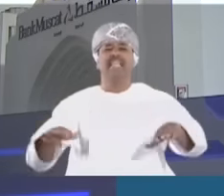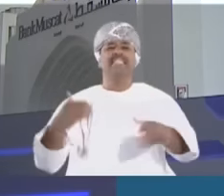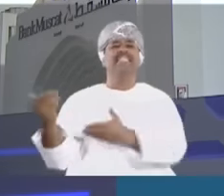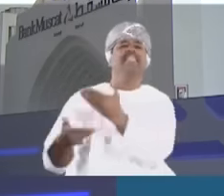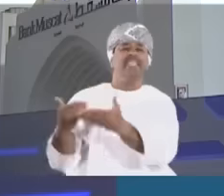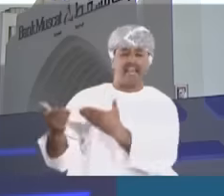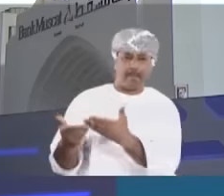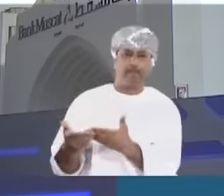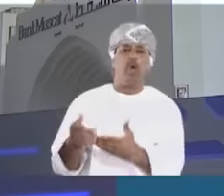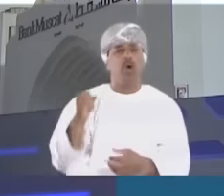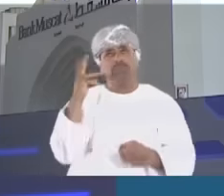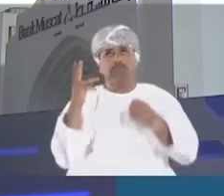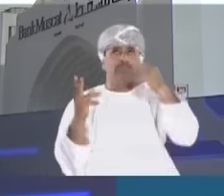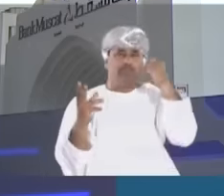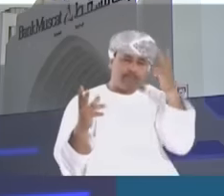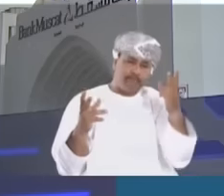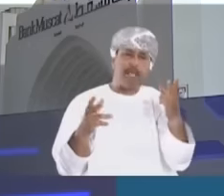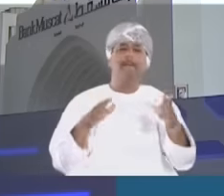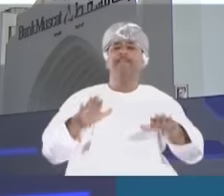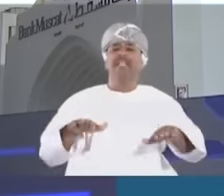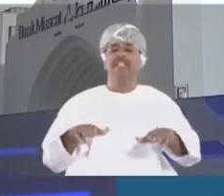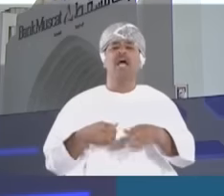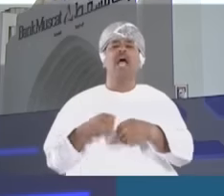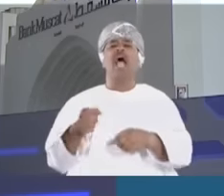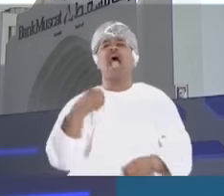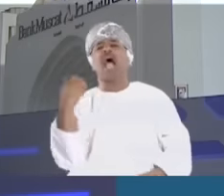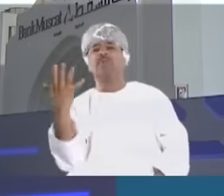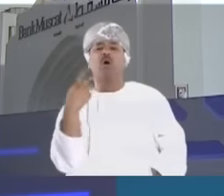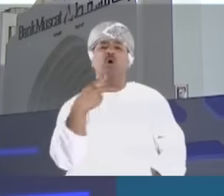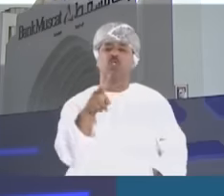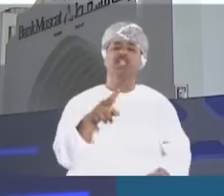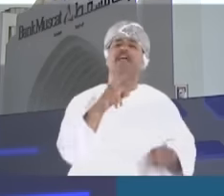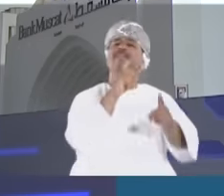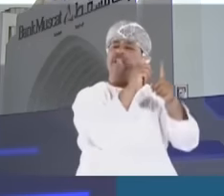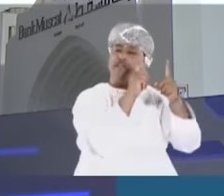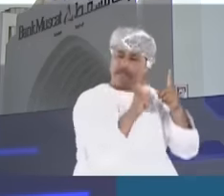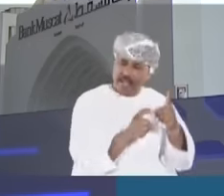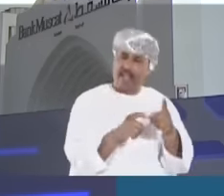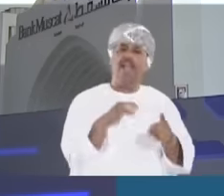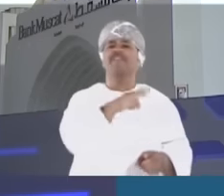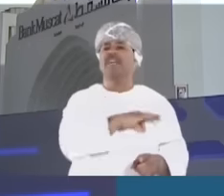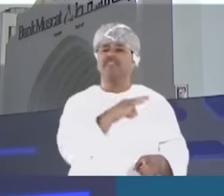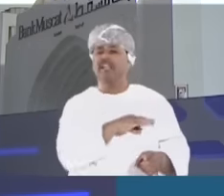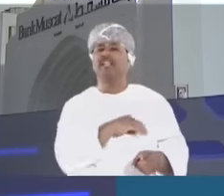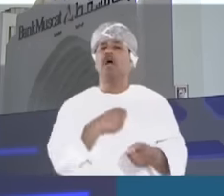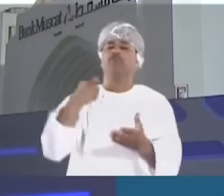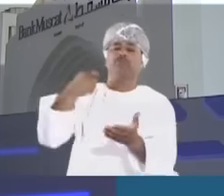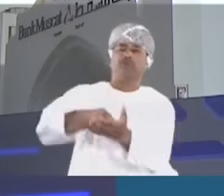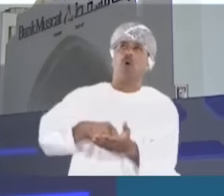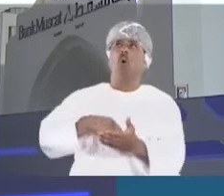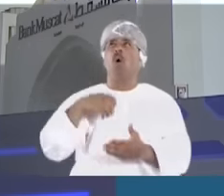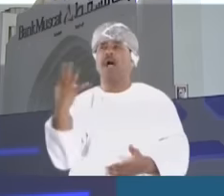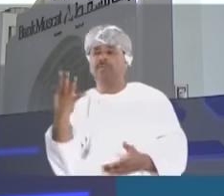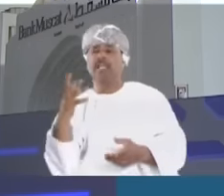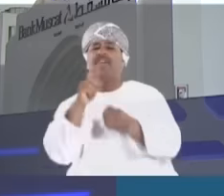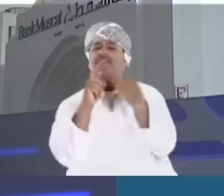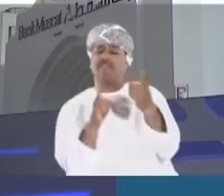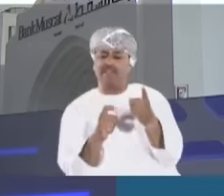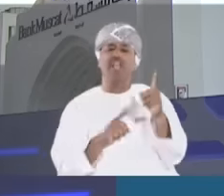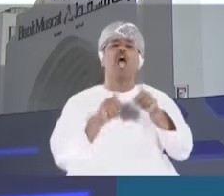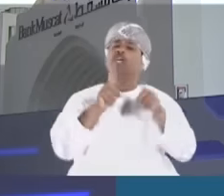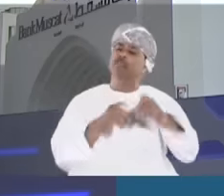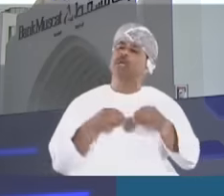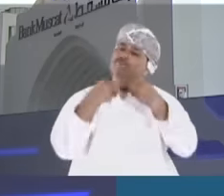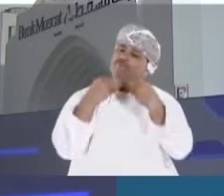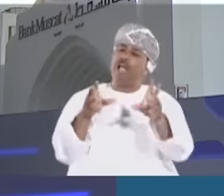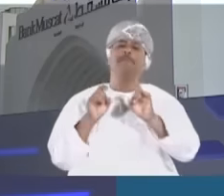الإدارة، وقد اقترح المجلس بأن توزع 25% من الأرباح نقدا و 5% كأسهم